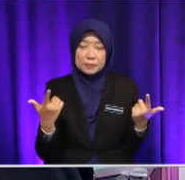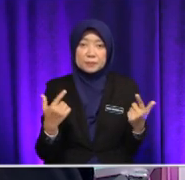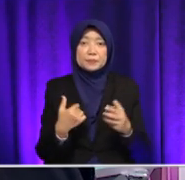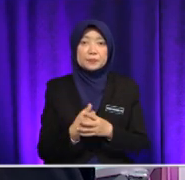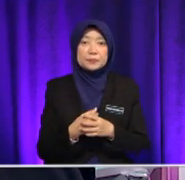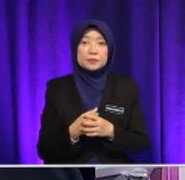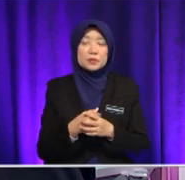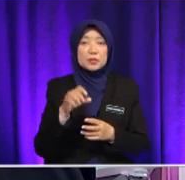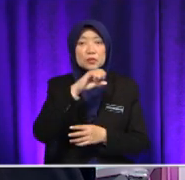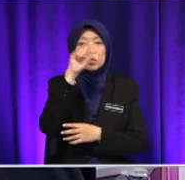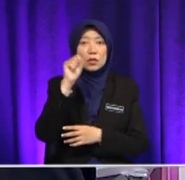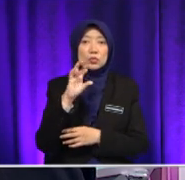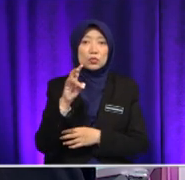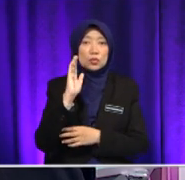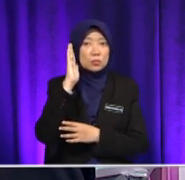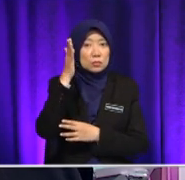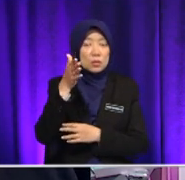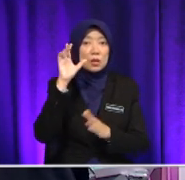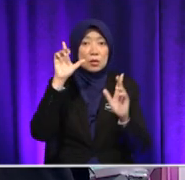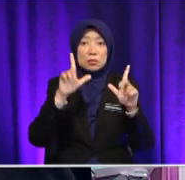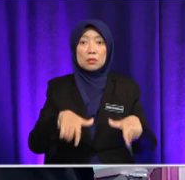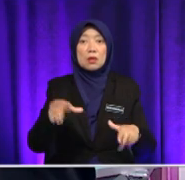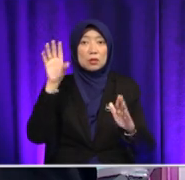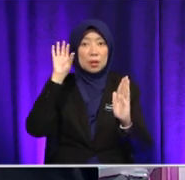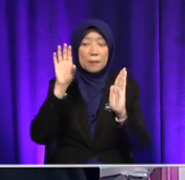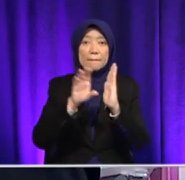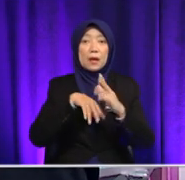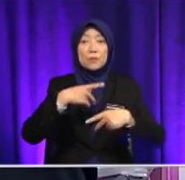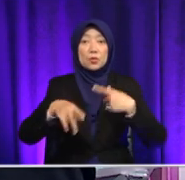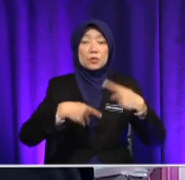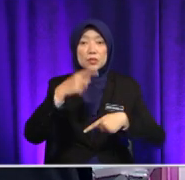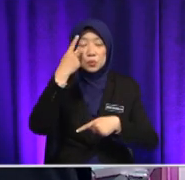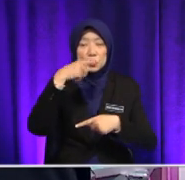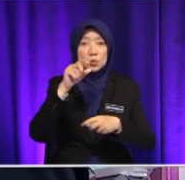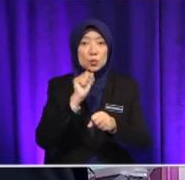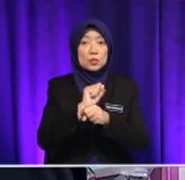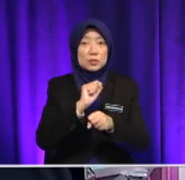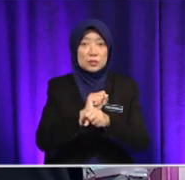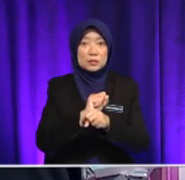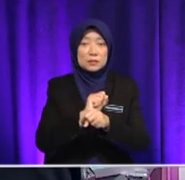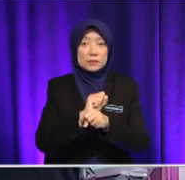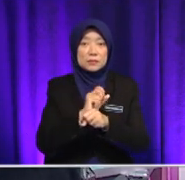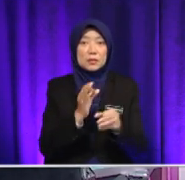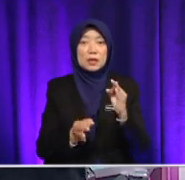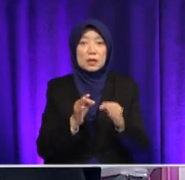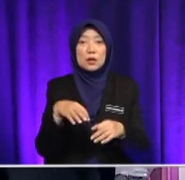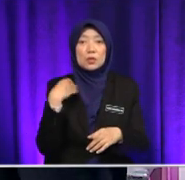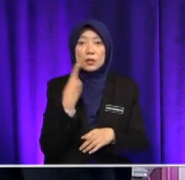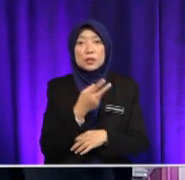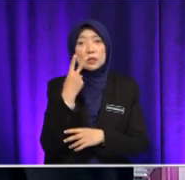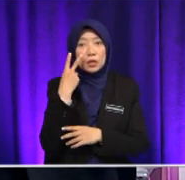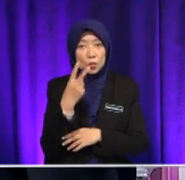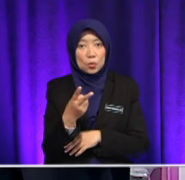akan letak gambar ini adalah proses untuk mengingat proses keju Oke kalau kita tengok dekat sini